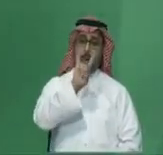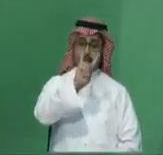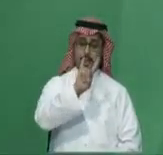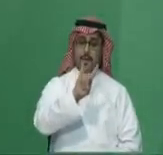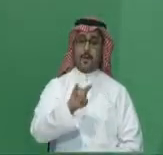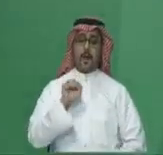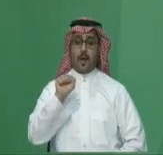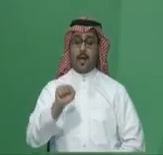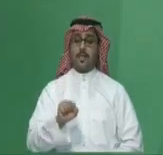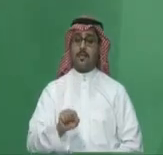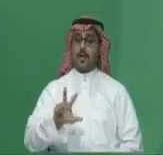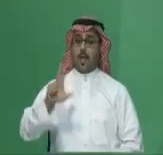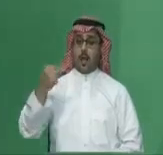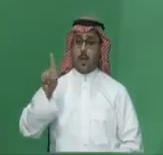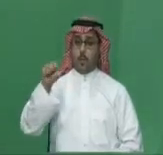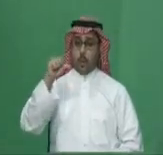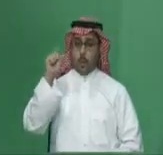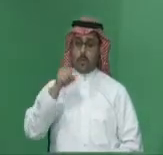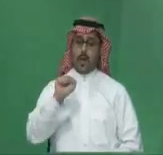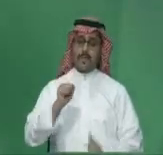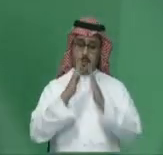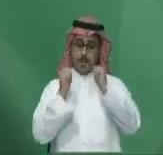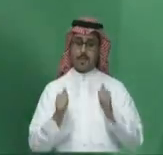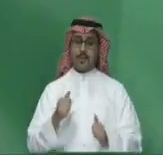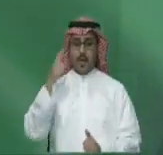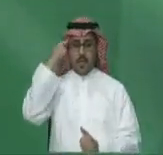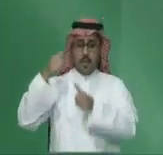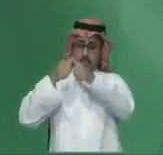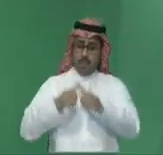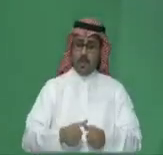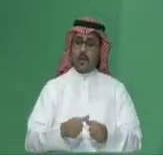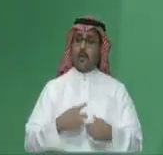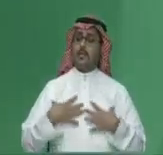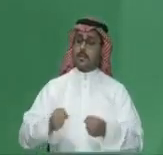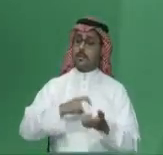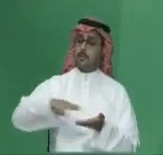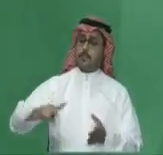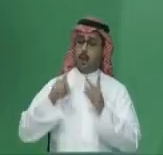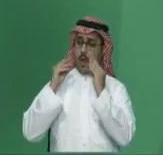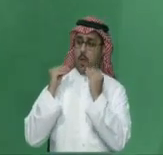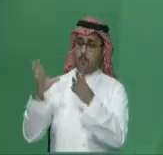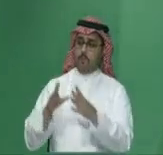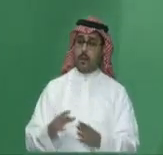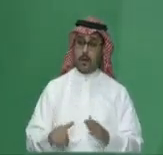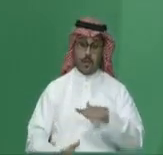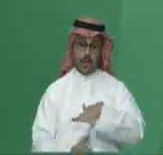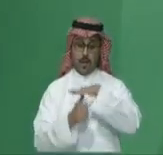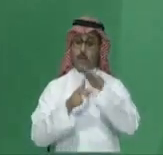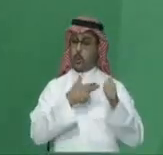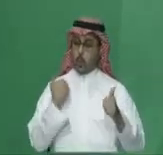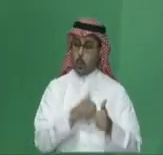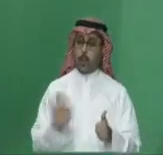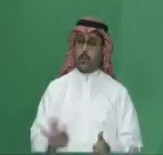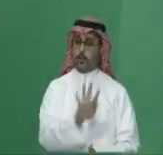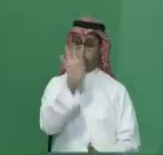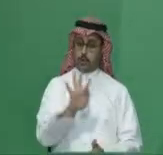وحكومة المملكة العربية السعودية عن أصدق التهاني وأطيب التمنيات بالصحة والسعادة لفخامته ولحكومة